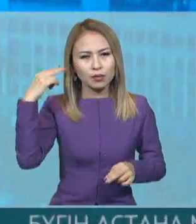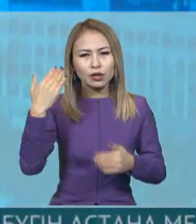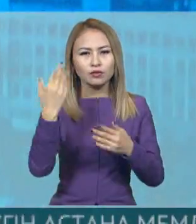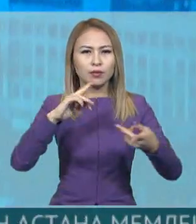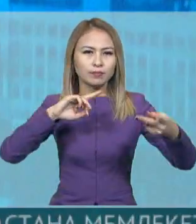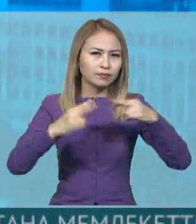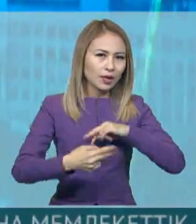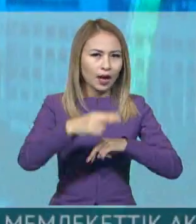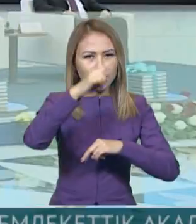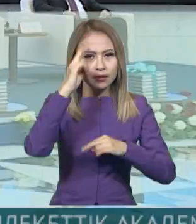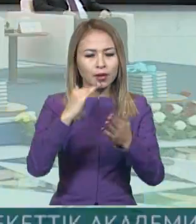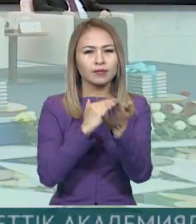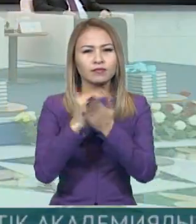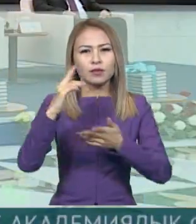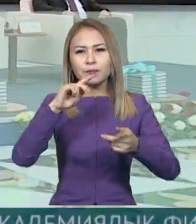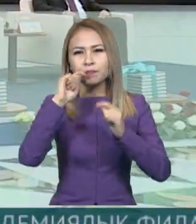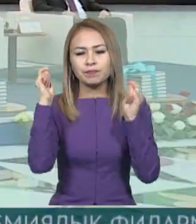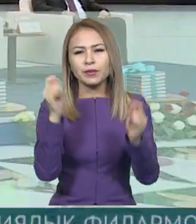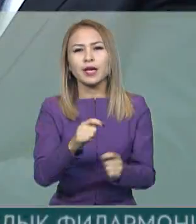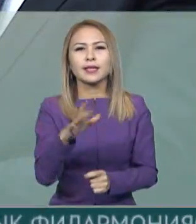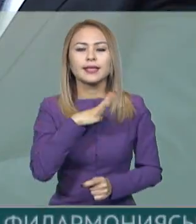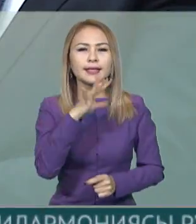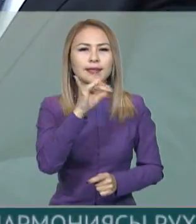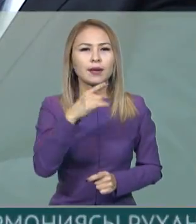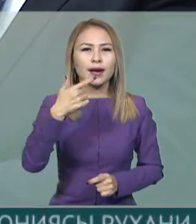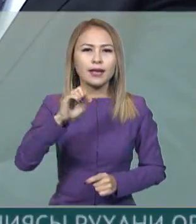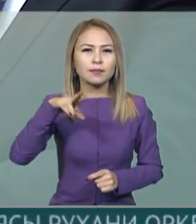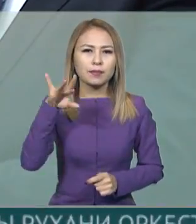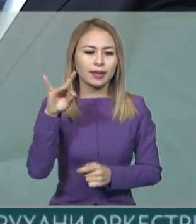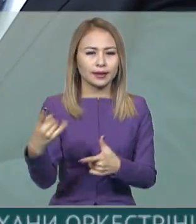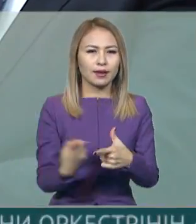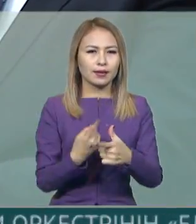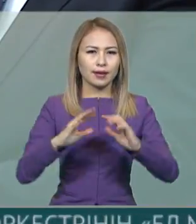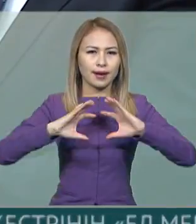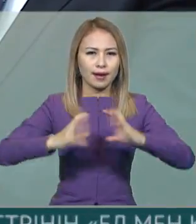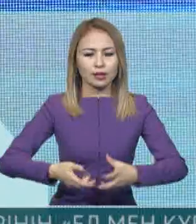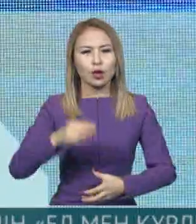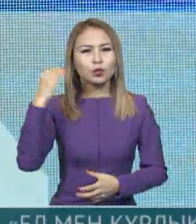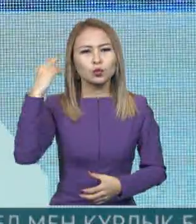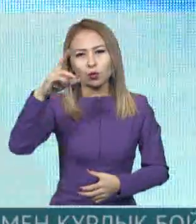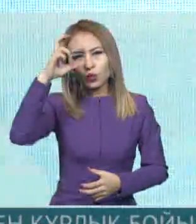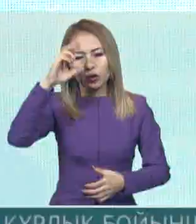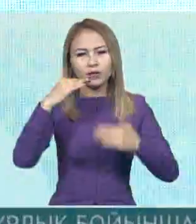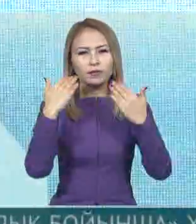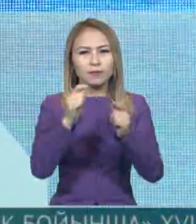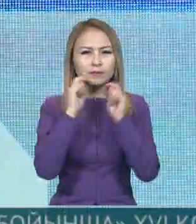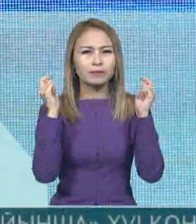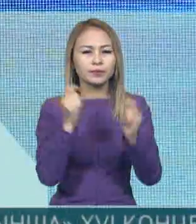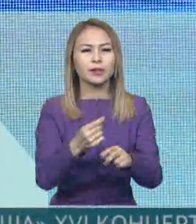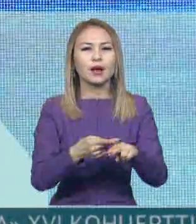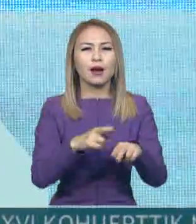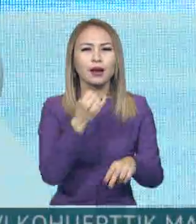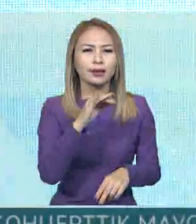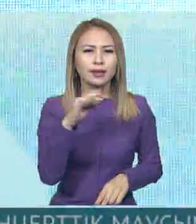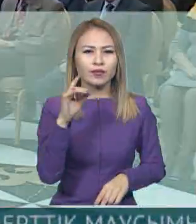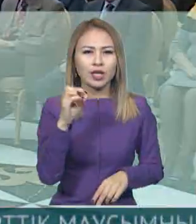тіліне Әзірбайжан жоғары медиа сыйлығының және Исмаил Гасприн атындағы халықаралық түркі академиясының медиа сыйлығының лауреаты